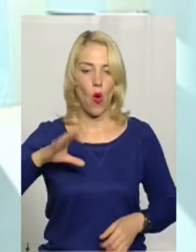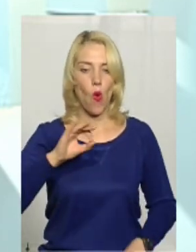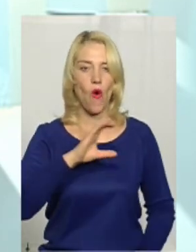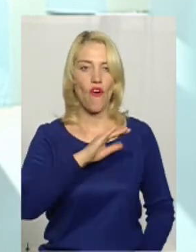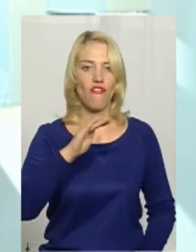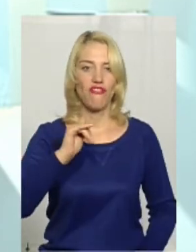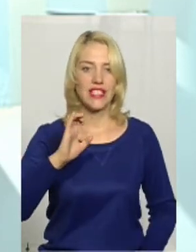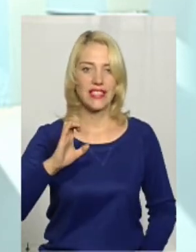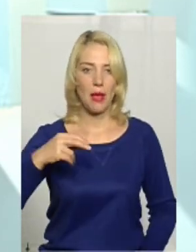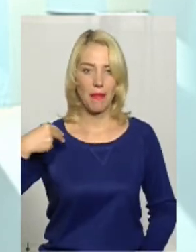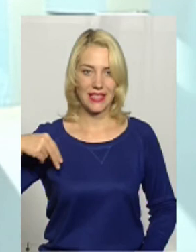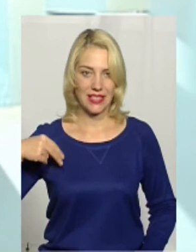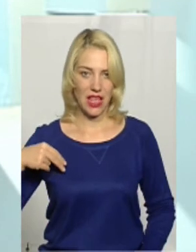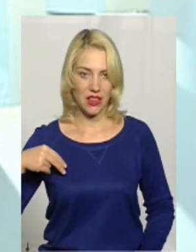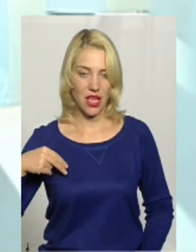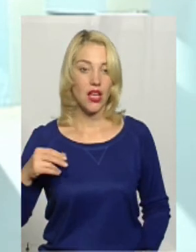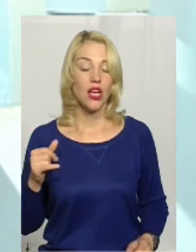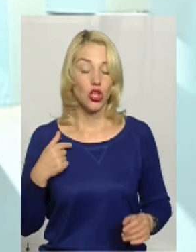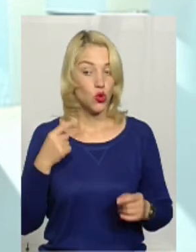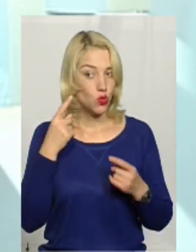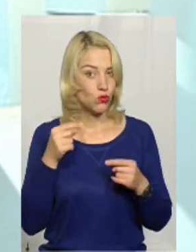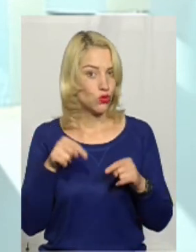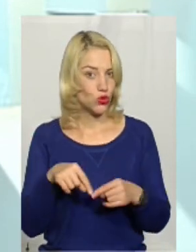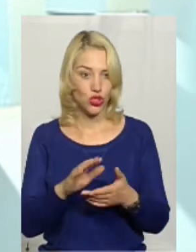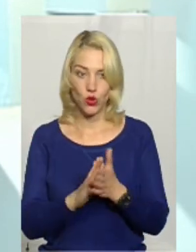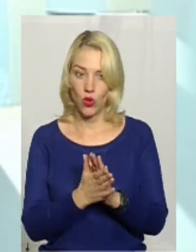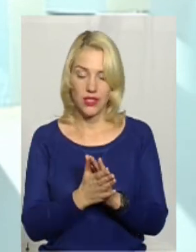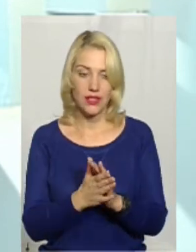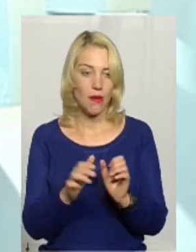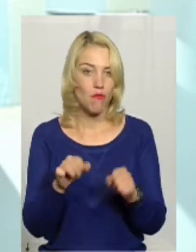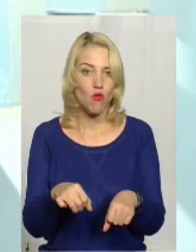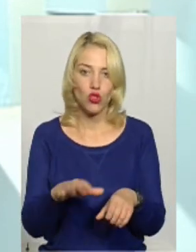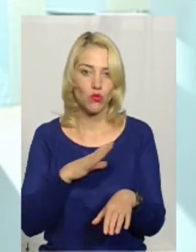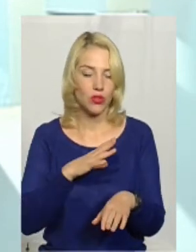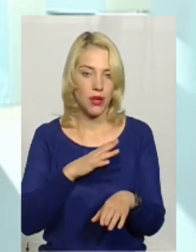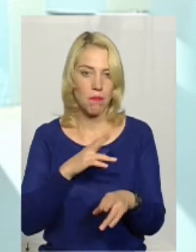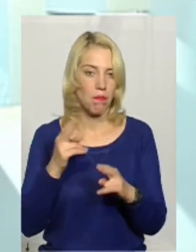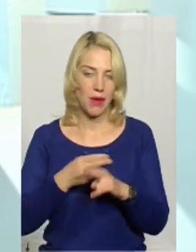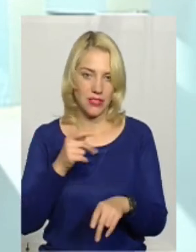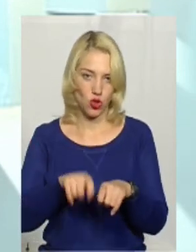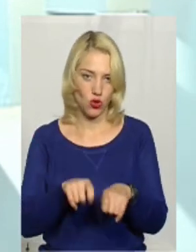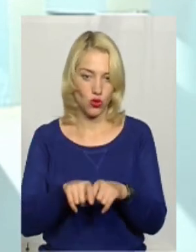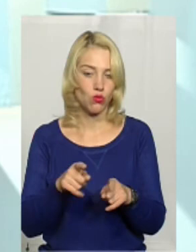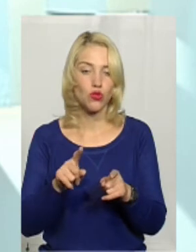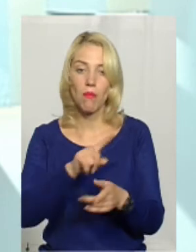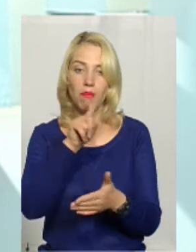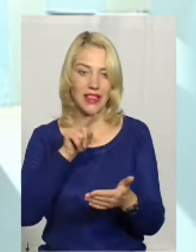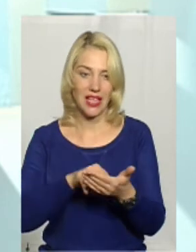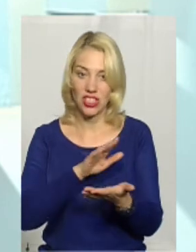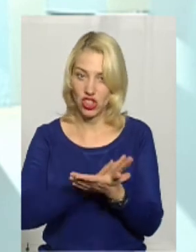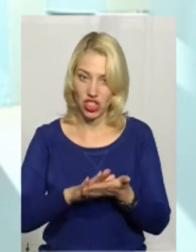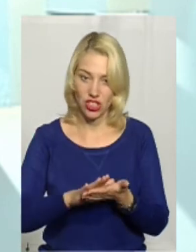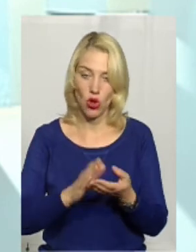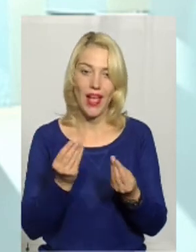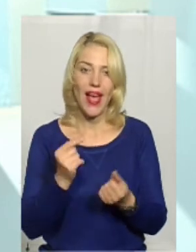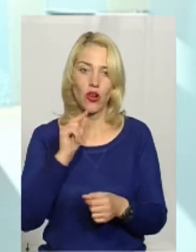президента. І я думаю, що тут ситуація, ну, вона може вийти з-під контролю, тому що питання чисто